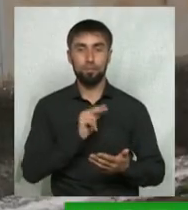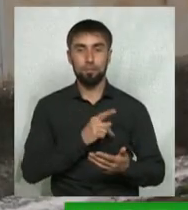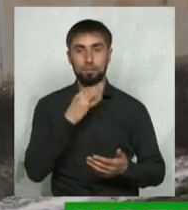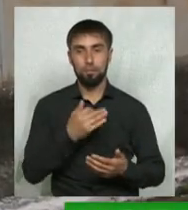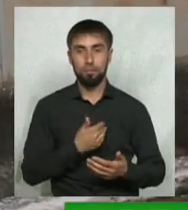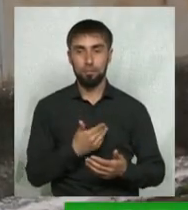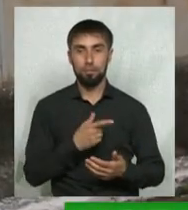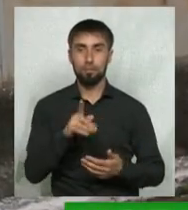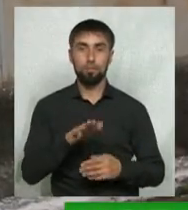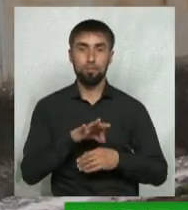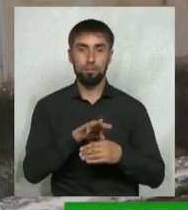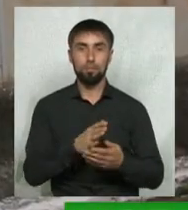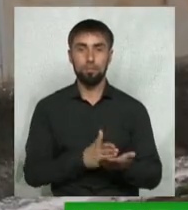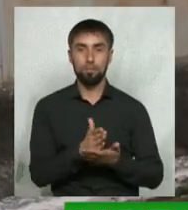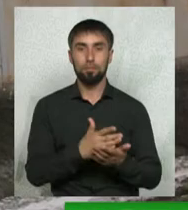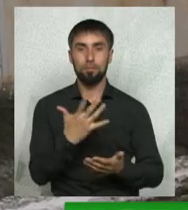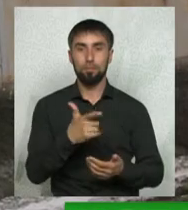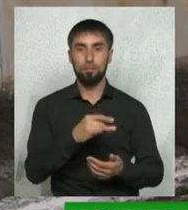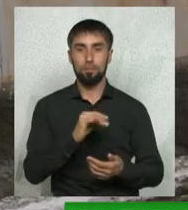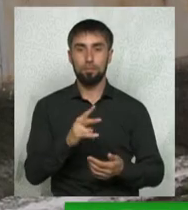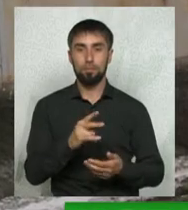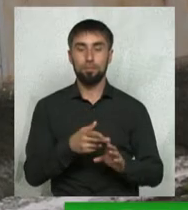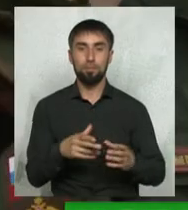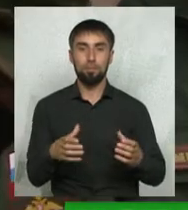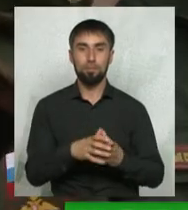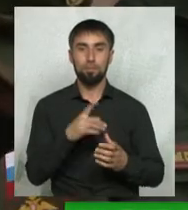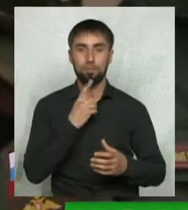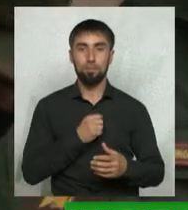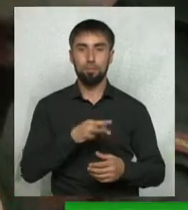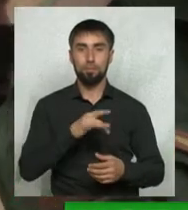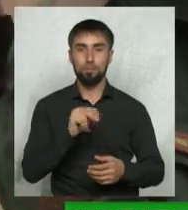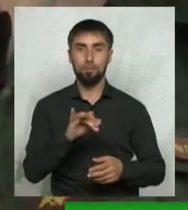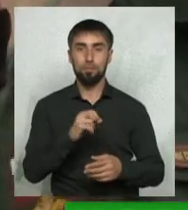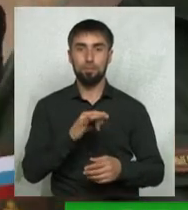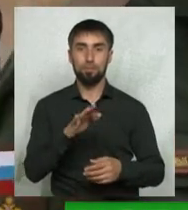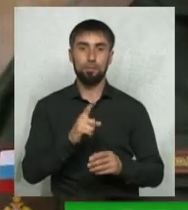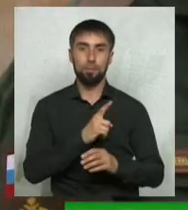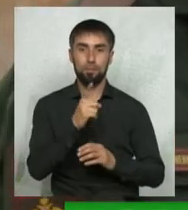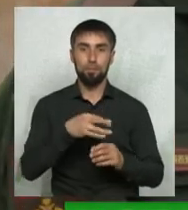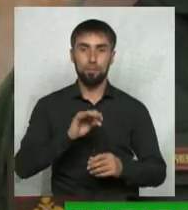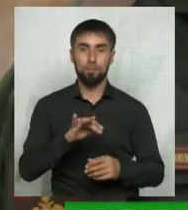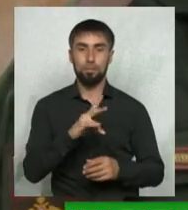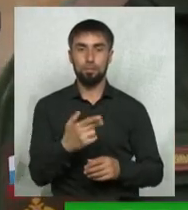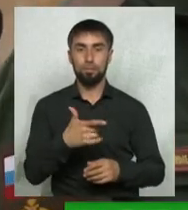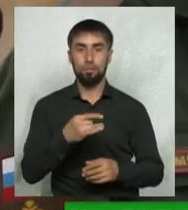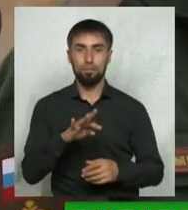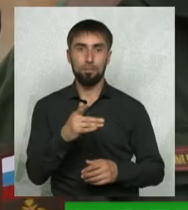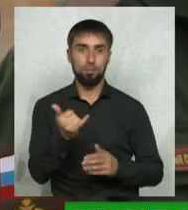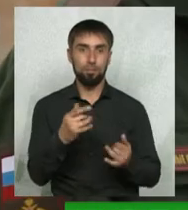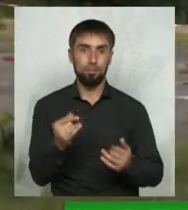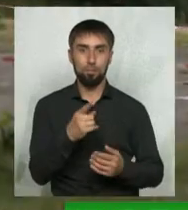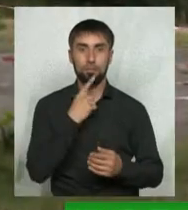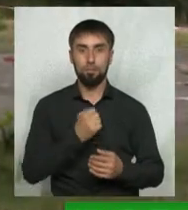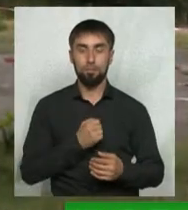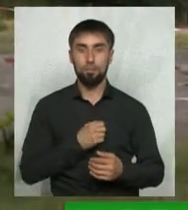Ребята будут проходить службу в 5 гарнизонах смешанных войск. Это пехота, артиллерия, ракетный полк и нацгвардия. На этот раз в